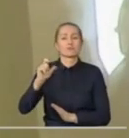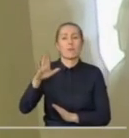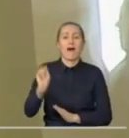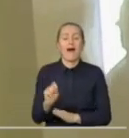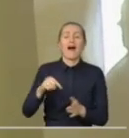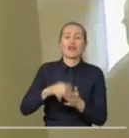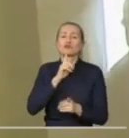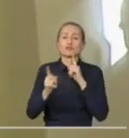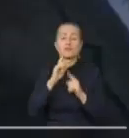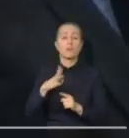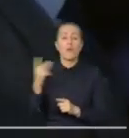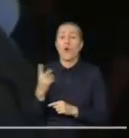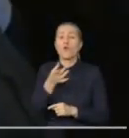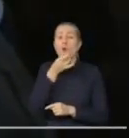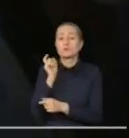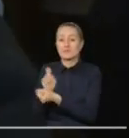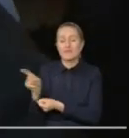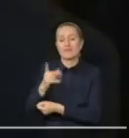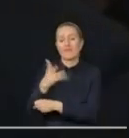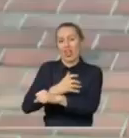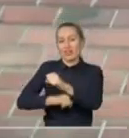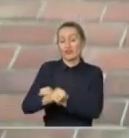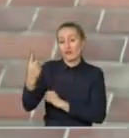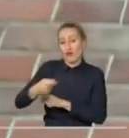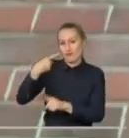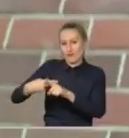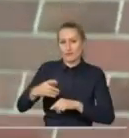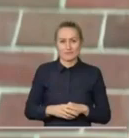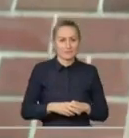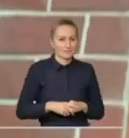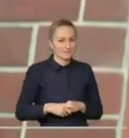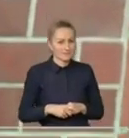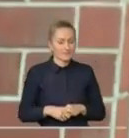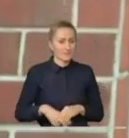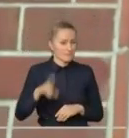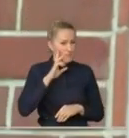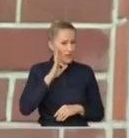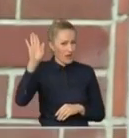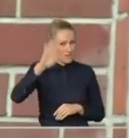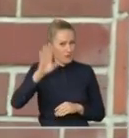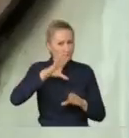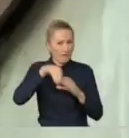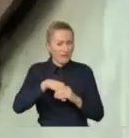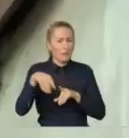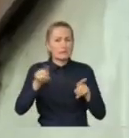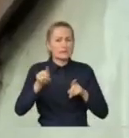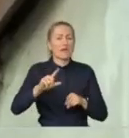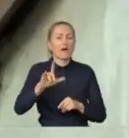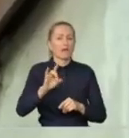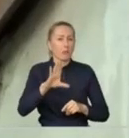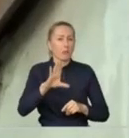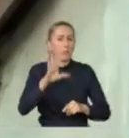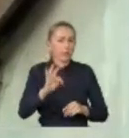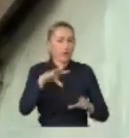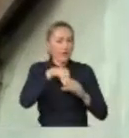Antykorupcyjne rozmów. Obaj oskarżeni trafią za kratki na 1,5 roku. Matka Boża z symbolem ruchu gejowskiego zamiast aureoli. Zdaniem